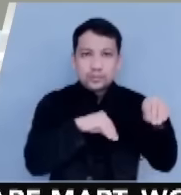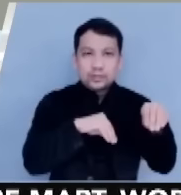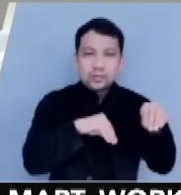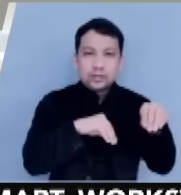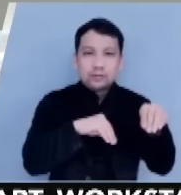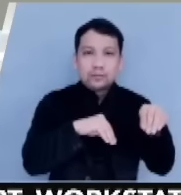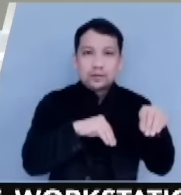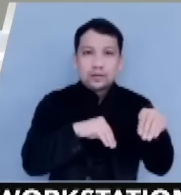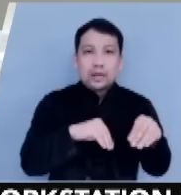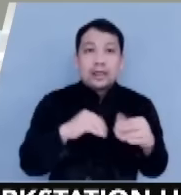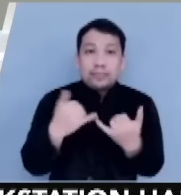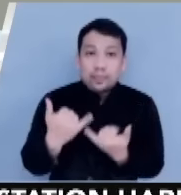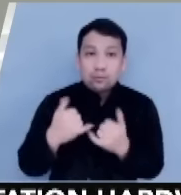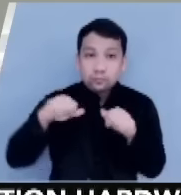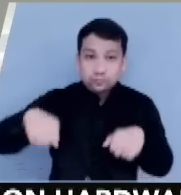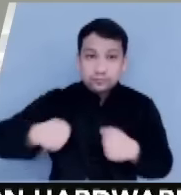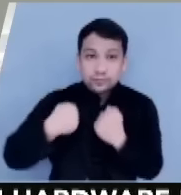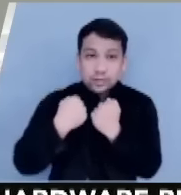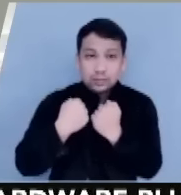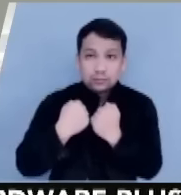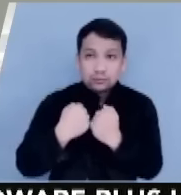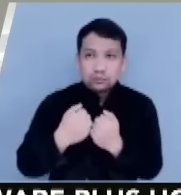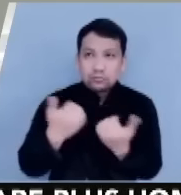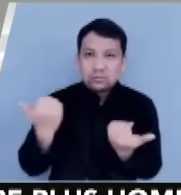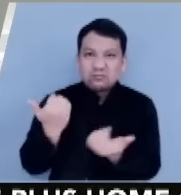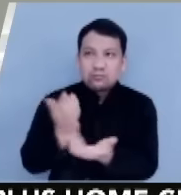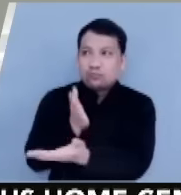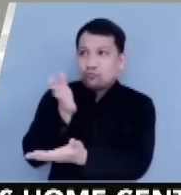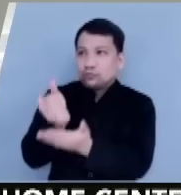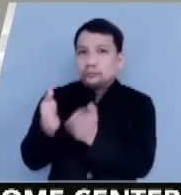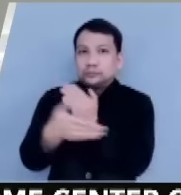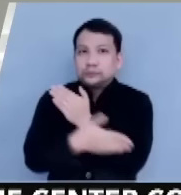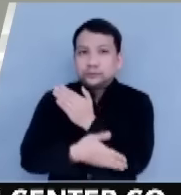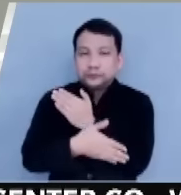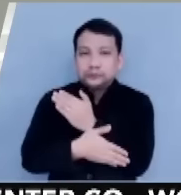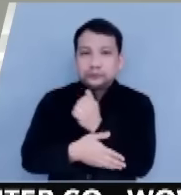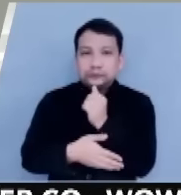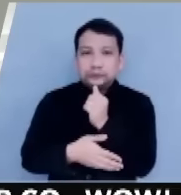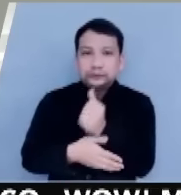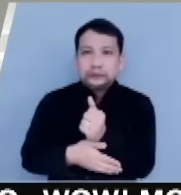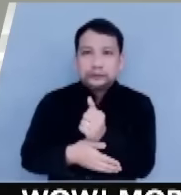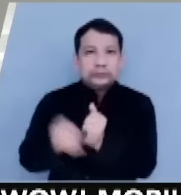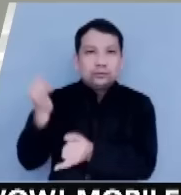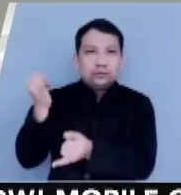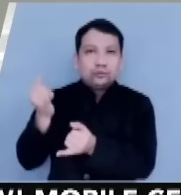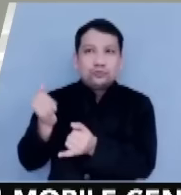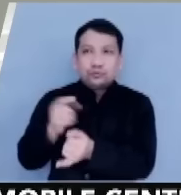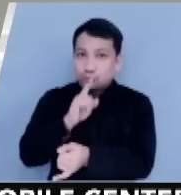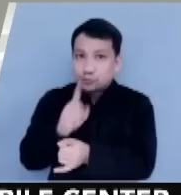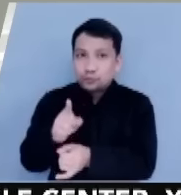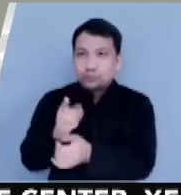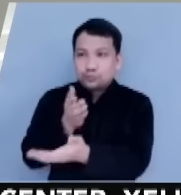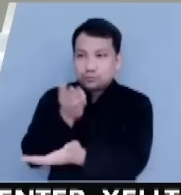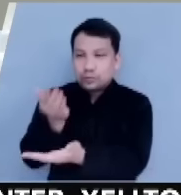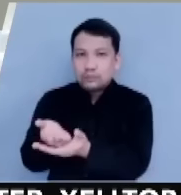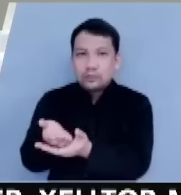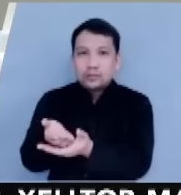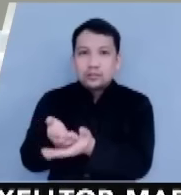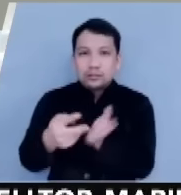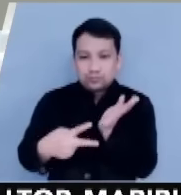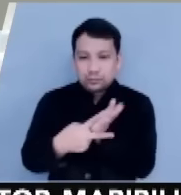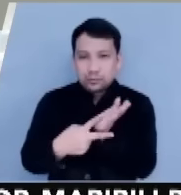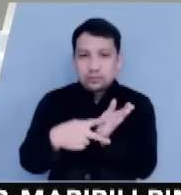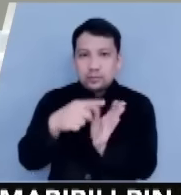natin, yung iba pumupunta sa ibang country, hindi naman yung final destination nila, but pre-presented nilang ticket ay a